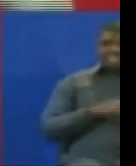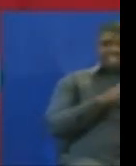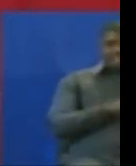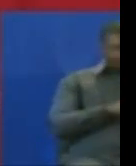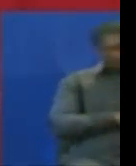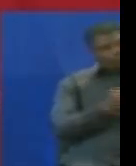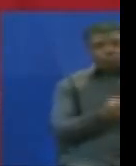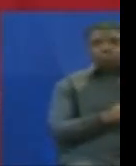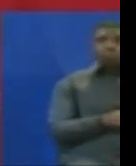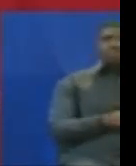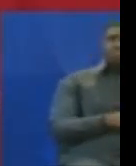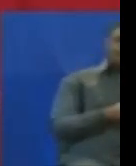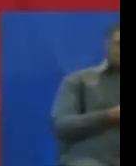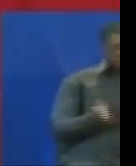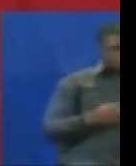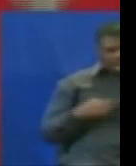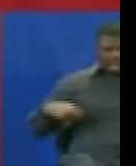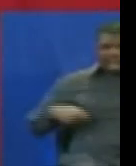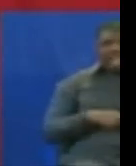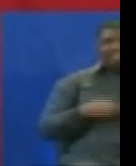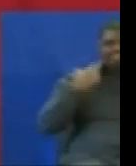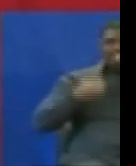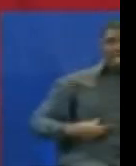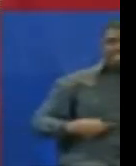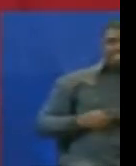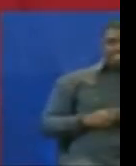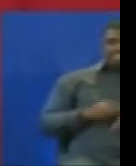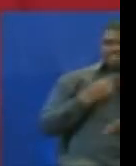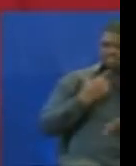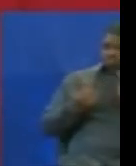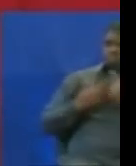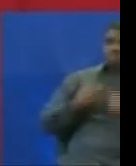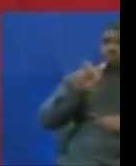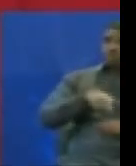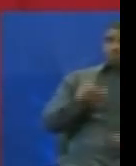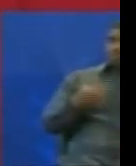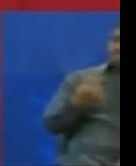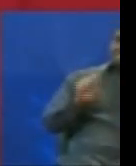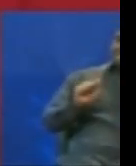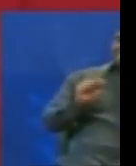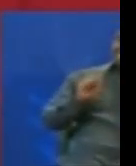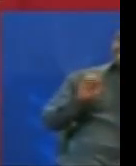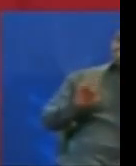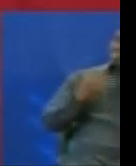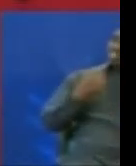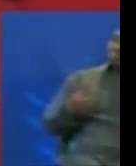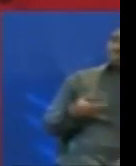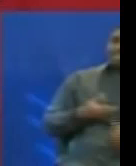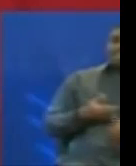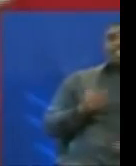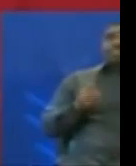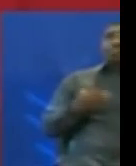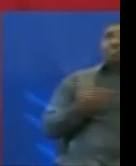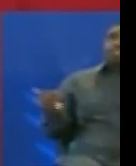mbovu, sijui hakuna life jacket, sijui hakuna nini. Nimeongea na watu wa TASAC. Wakasema wanatuma timu nyingine mpya